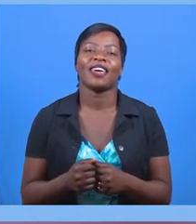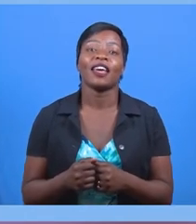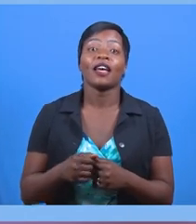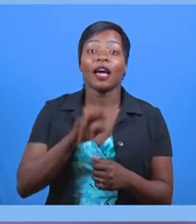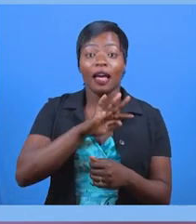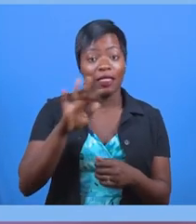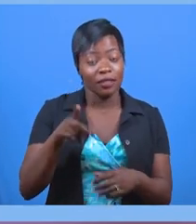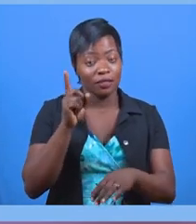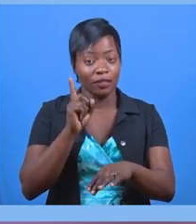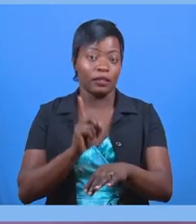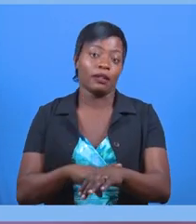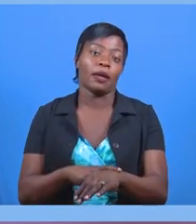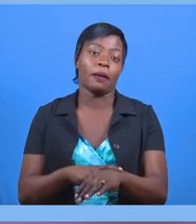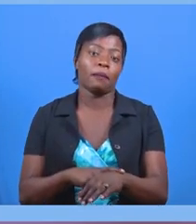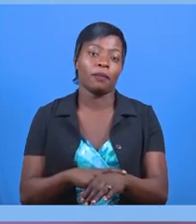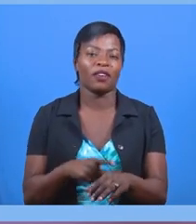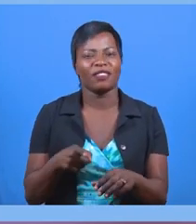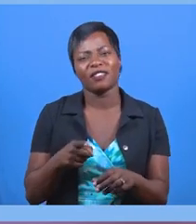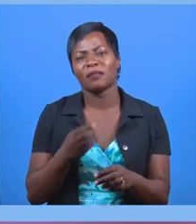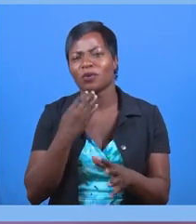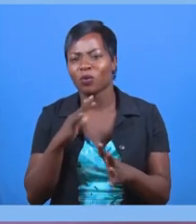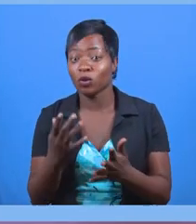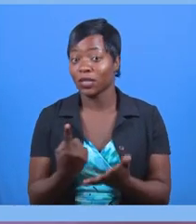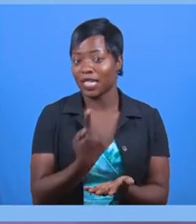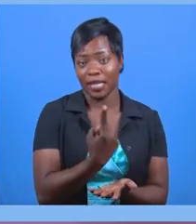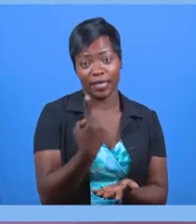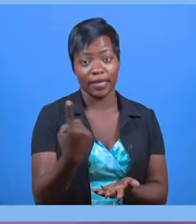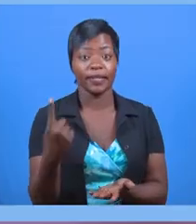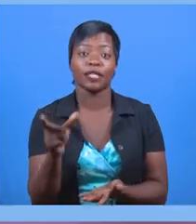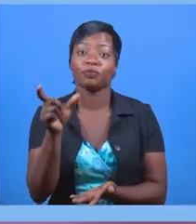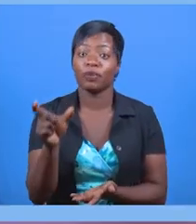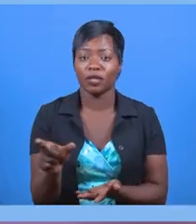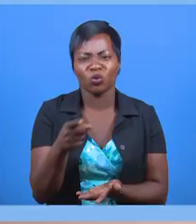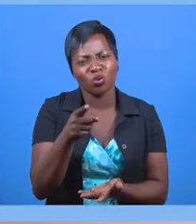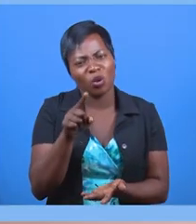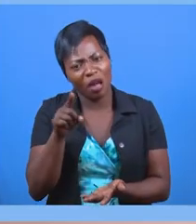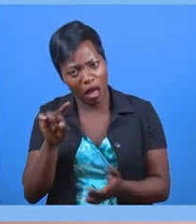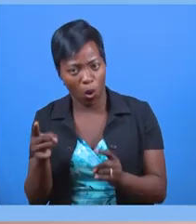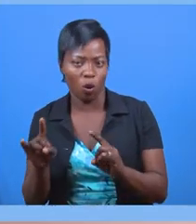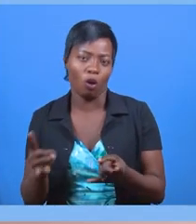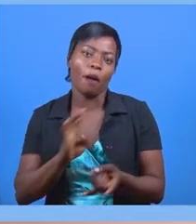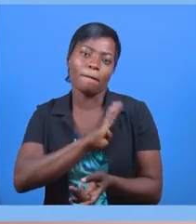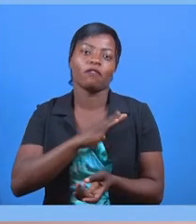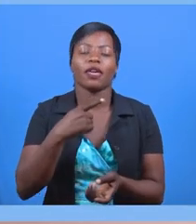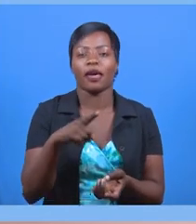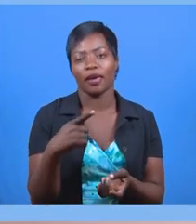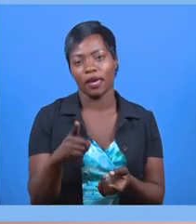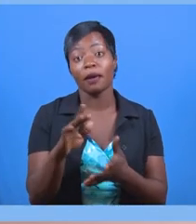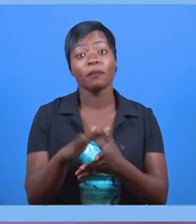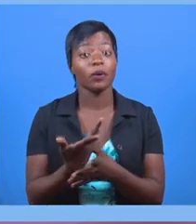nguva zvakuva padunga munhu kuti munhuwo unhu wake hwakamira sei nokuti dzimwe nguva